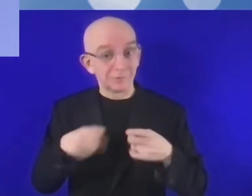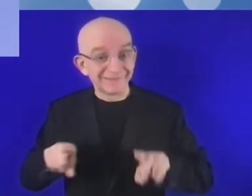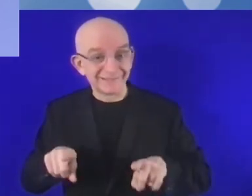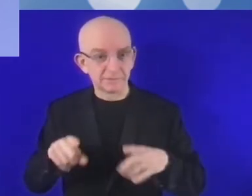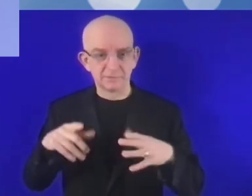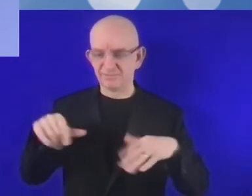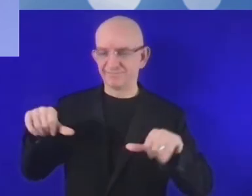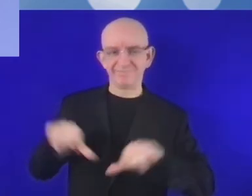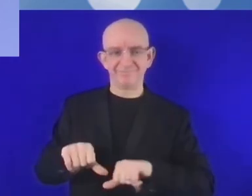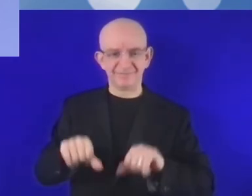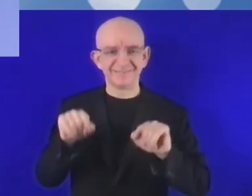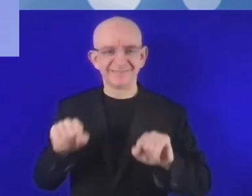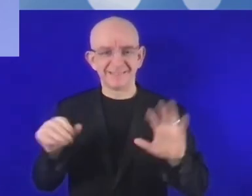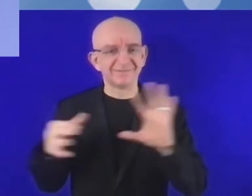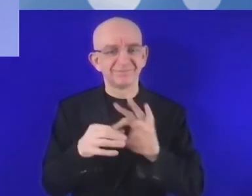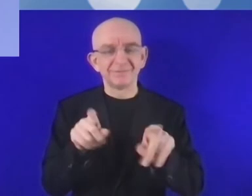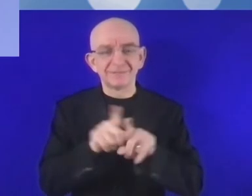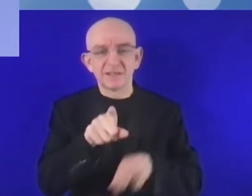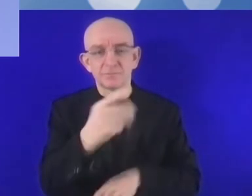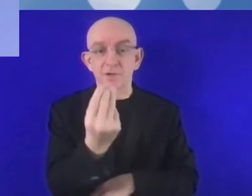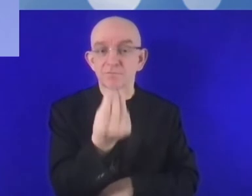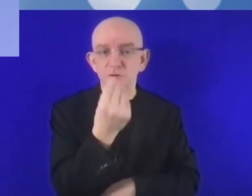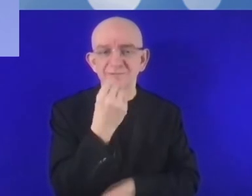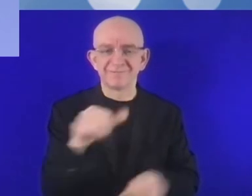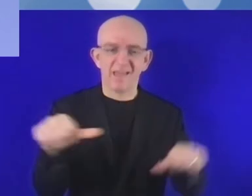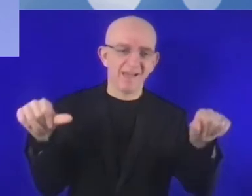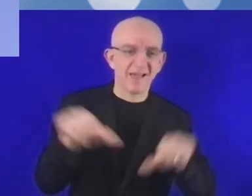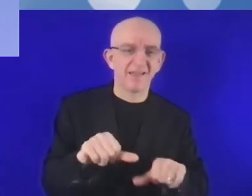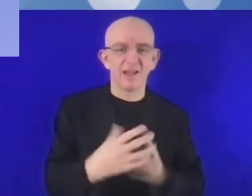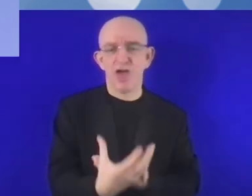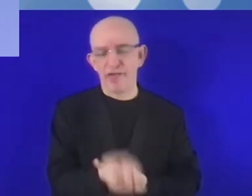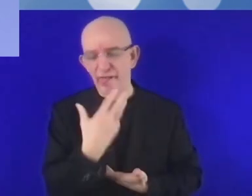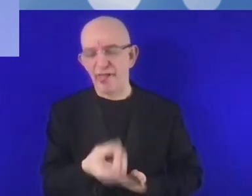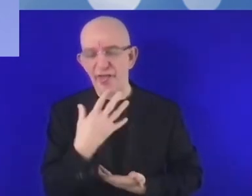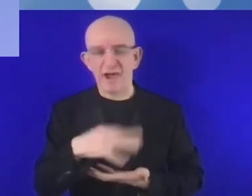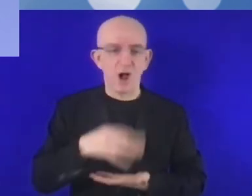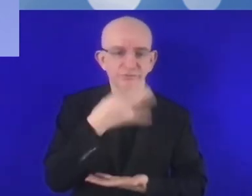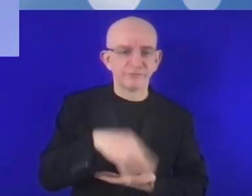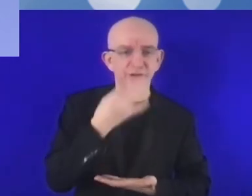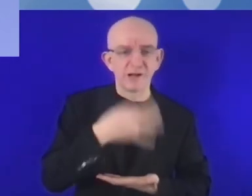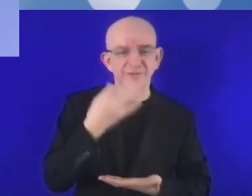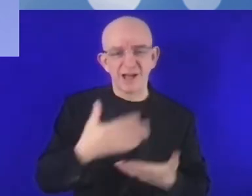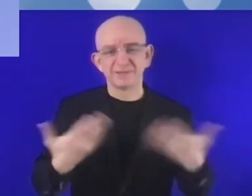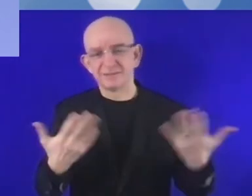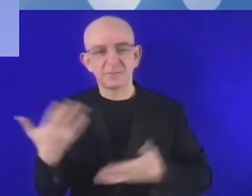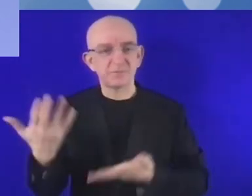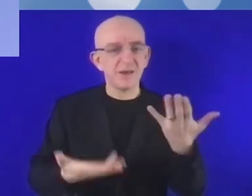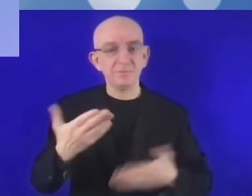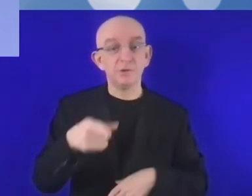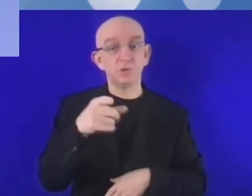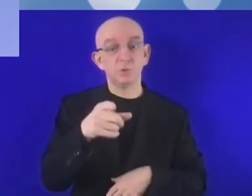مثل الوجبات السريعة. لا نريدها، لا أحد يريد أن يأكل فقط الوجبات السريعة